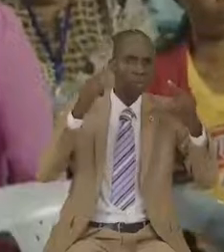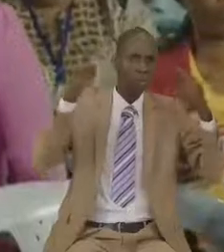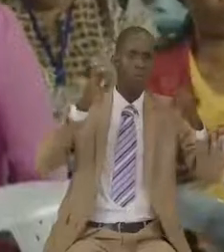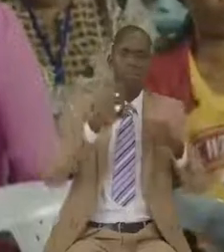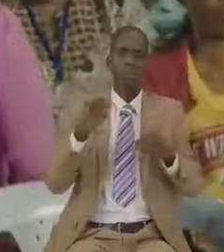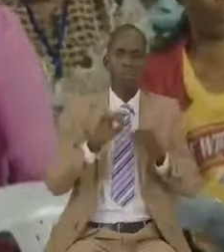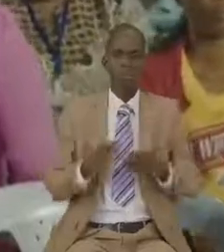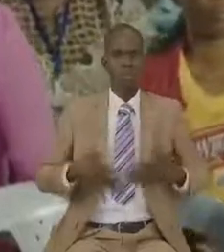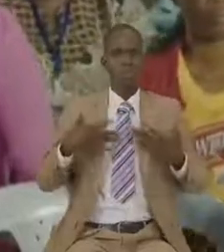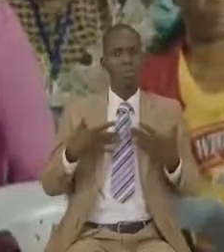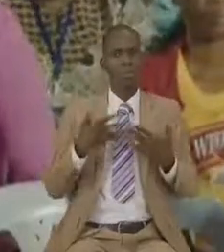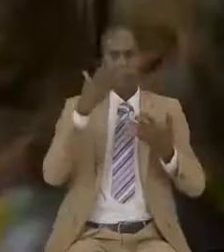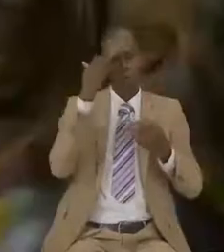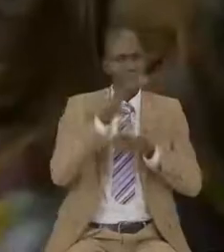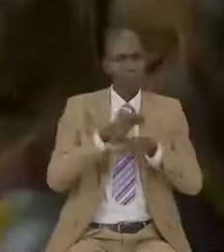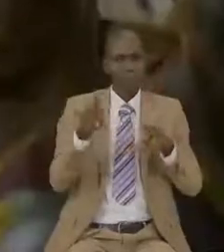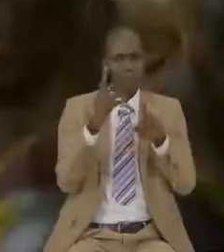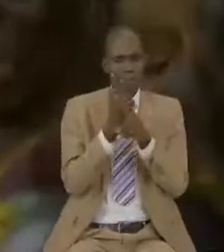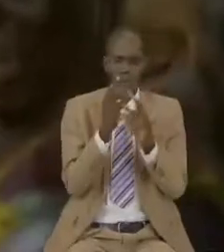Allons-y rapidement.